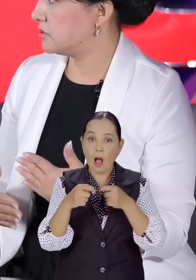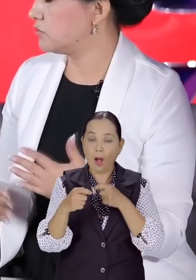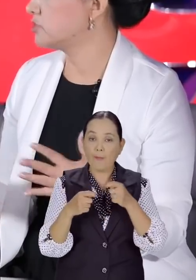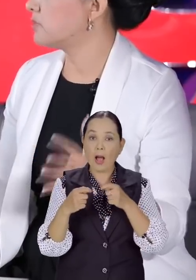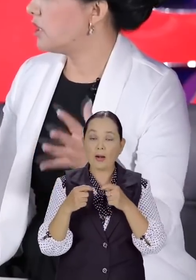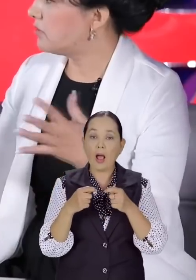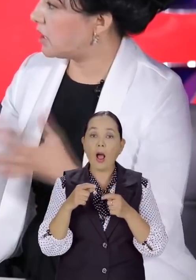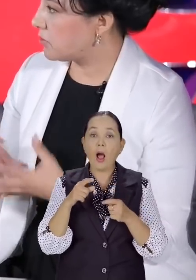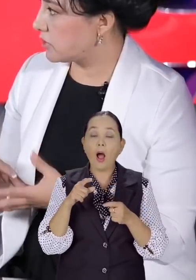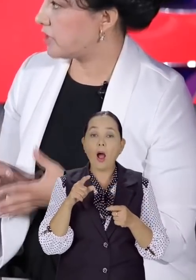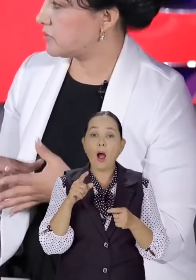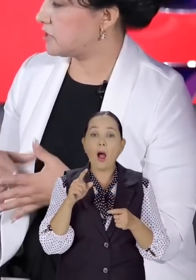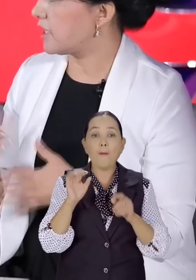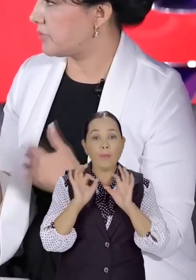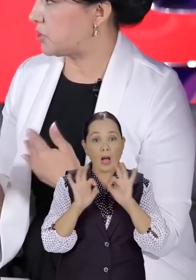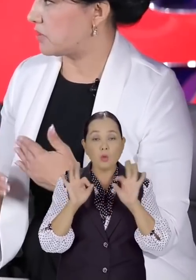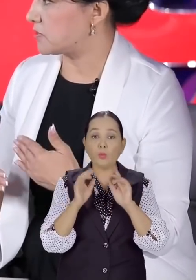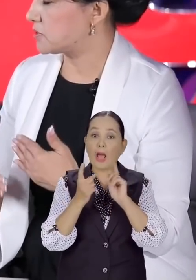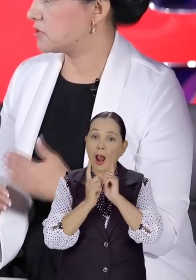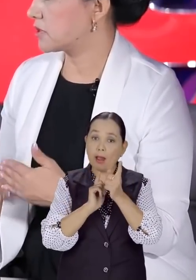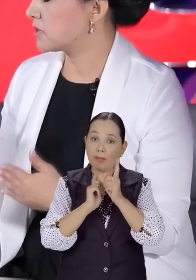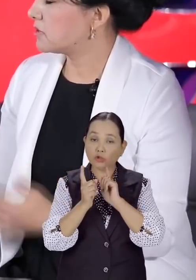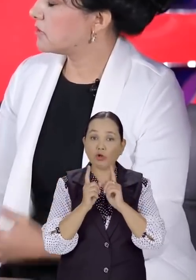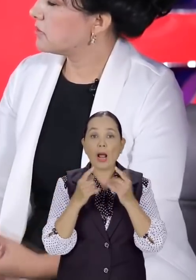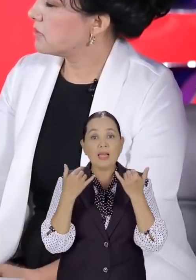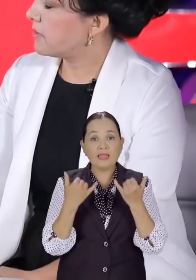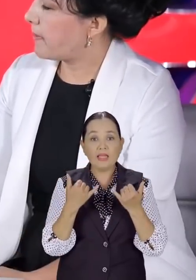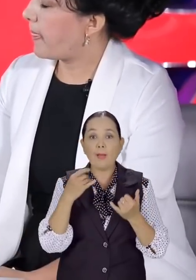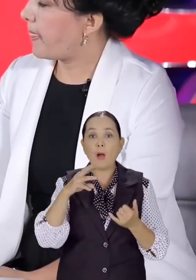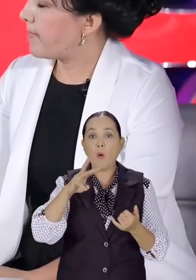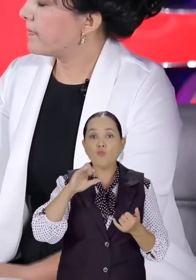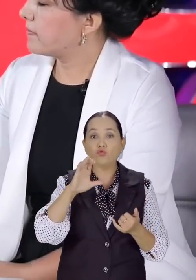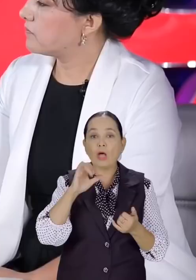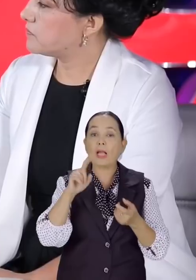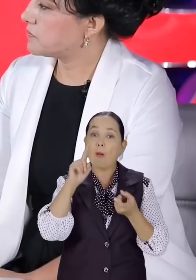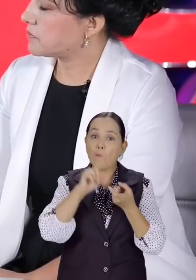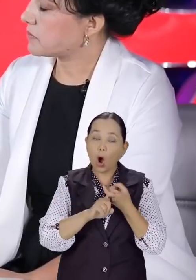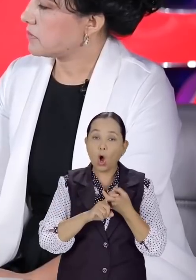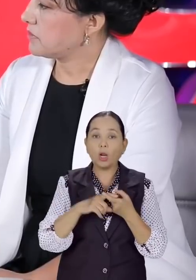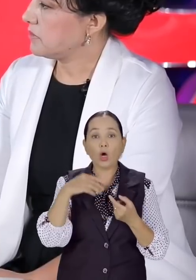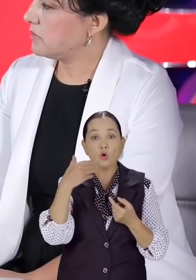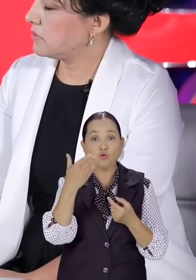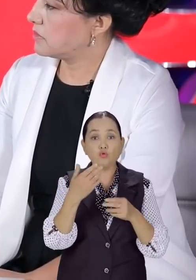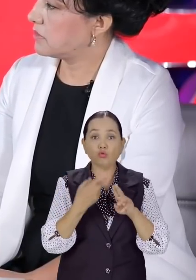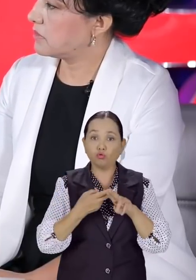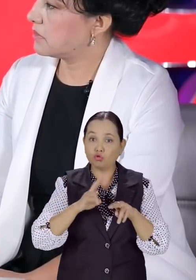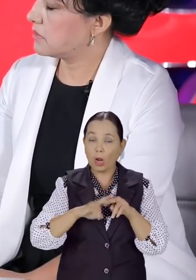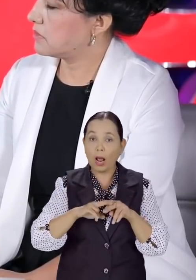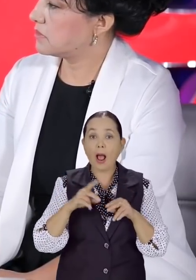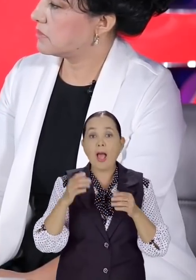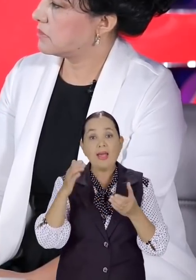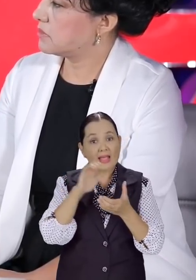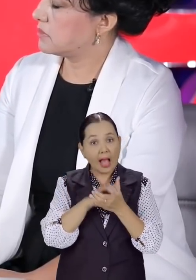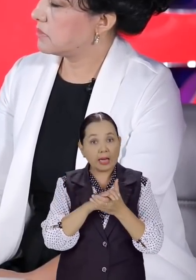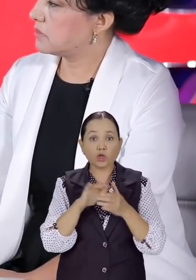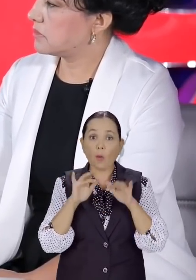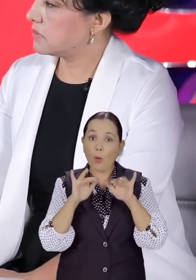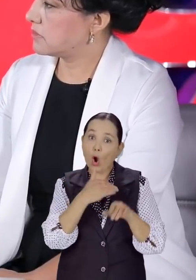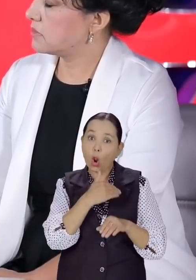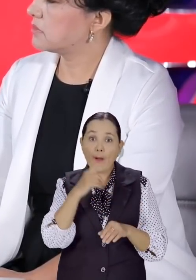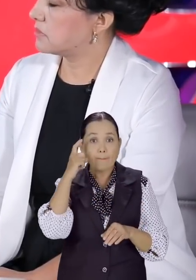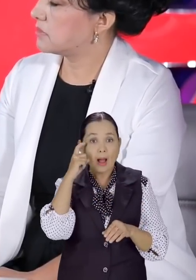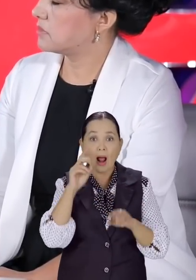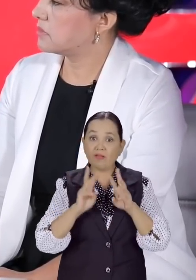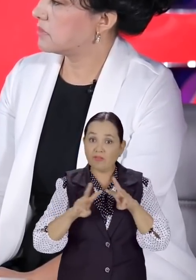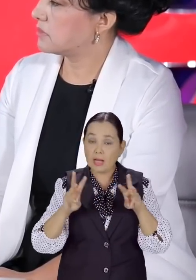rahbarlari ma'lumotlarimizni almashamiz. Demak, mustahkam bilan bog'liq va o'sha bularni yarashtirib qo'ymoqchi